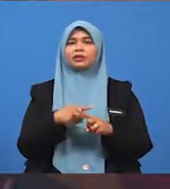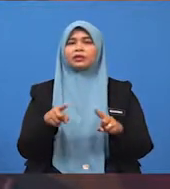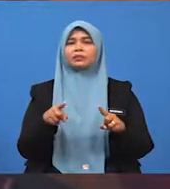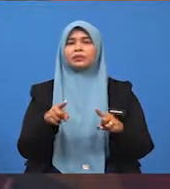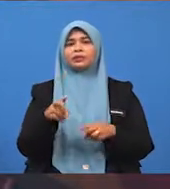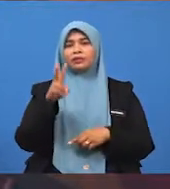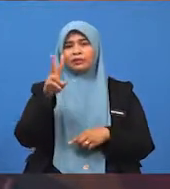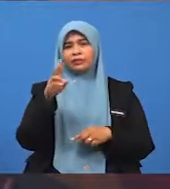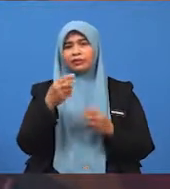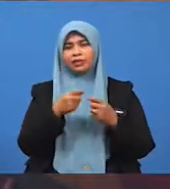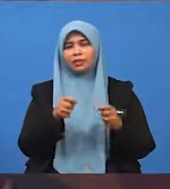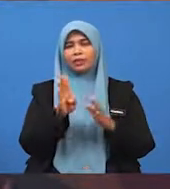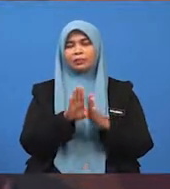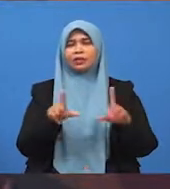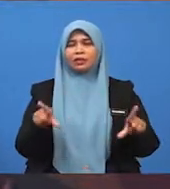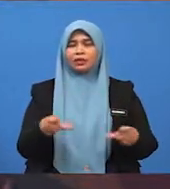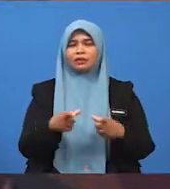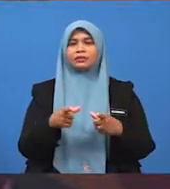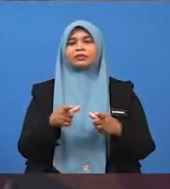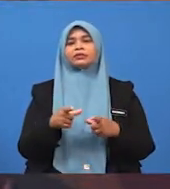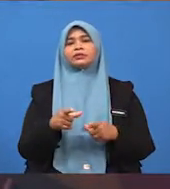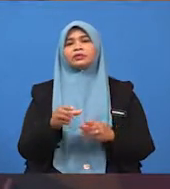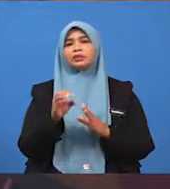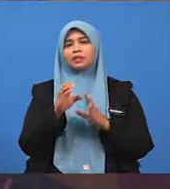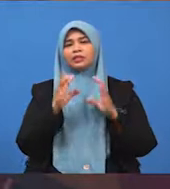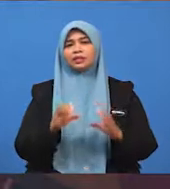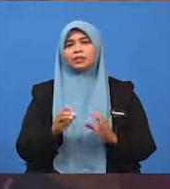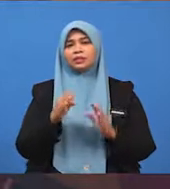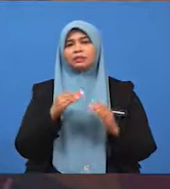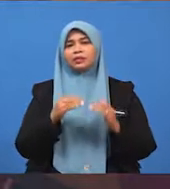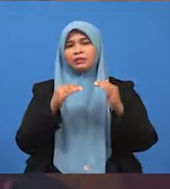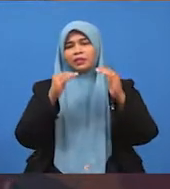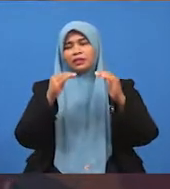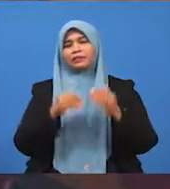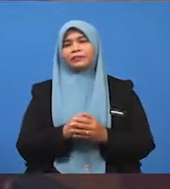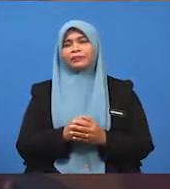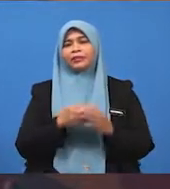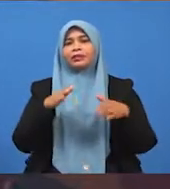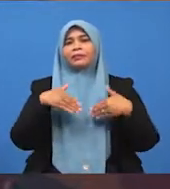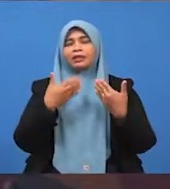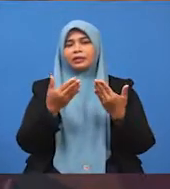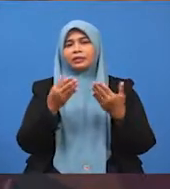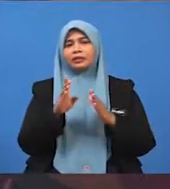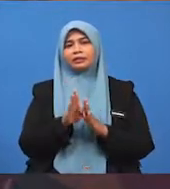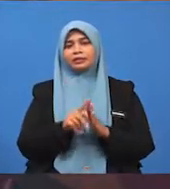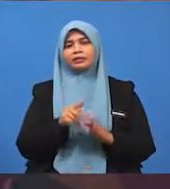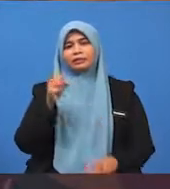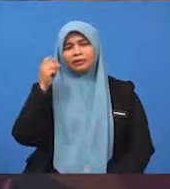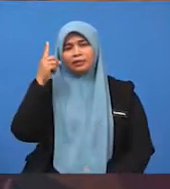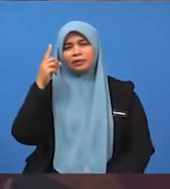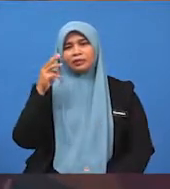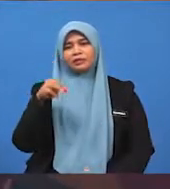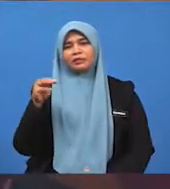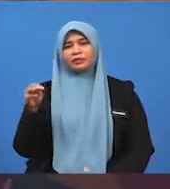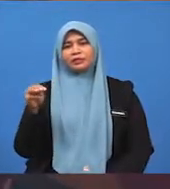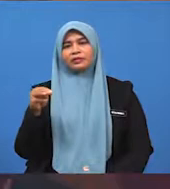Adakah anda memahami pengertian Nuzulul Quran dan cara penurunan dengan baik?